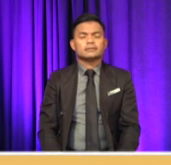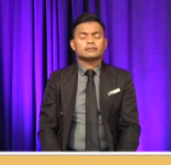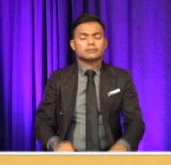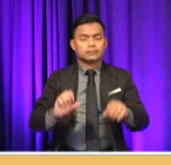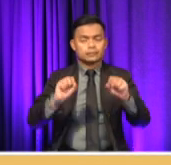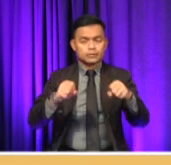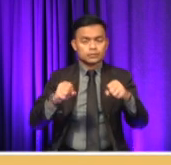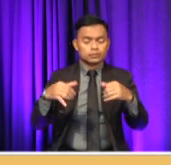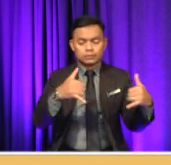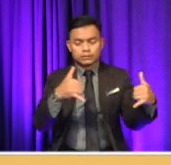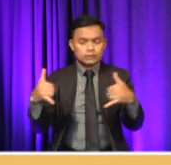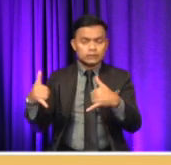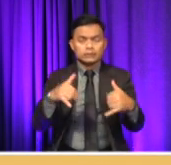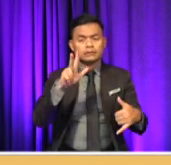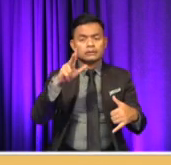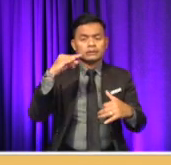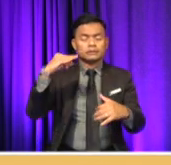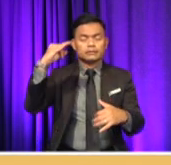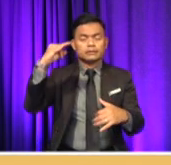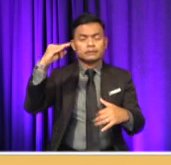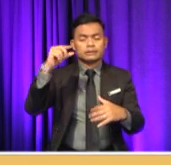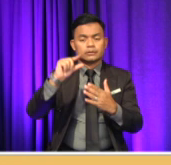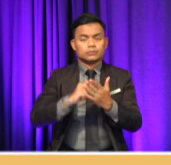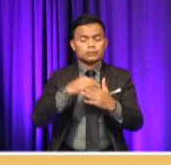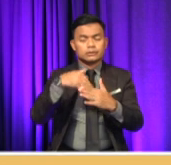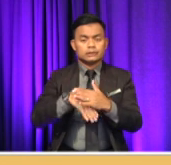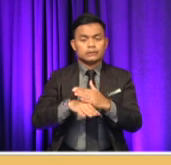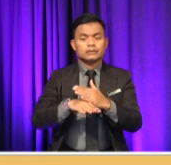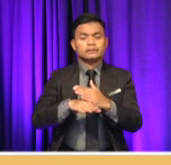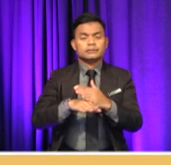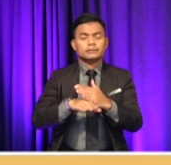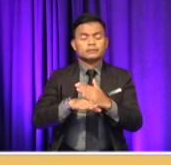gunakan dalam sektor industri